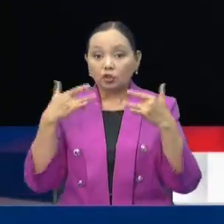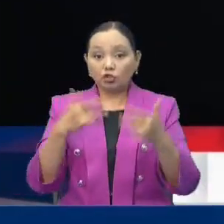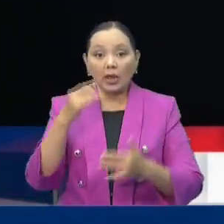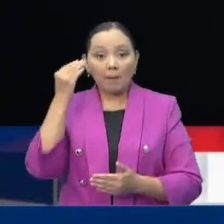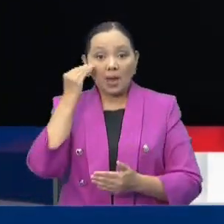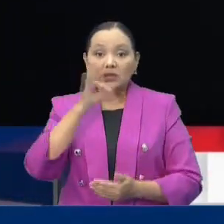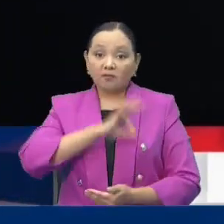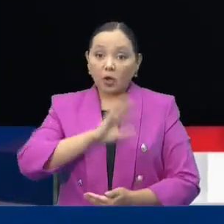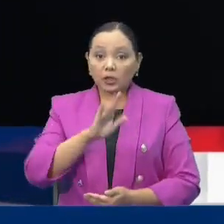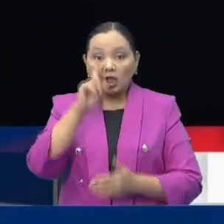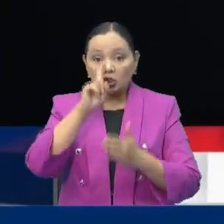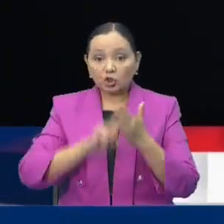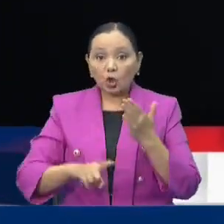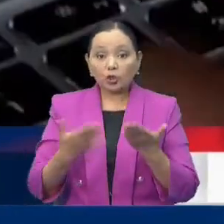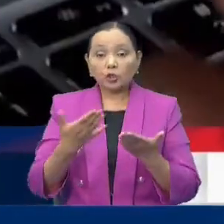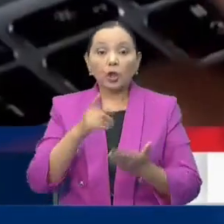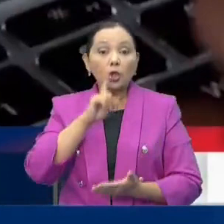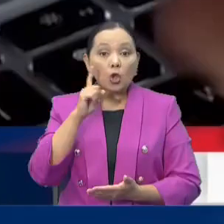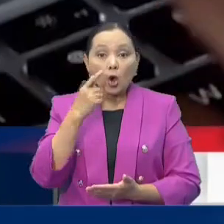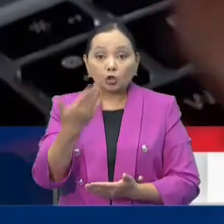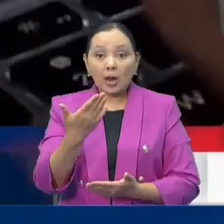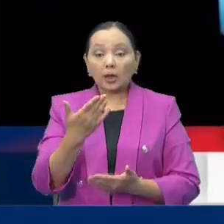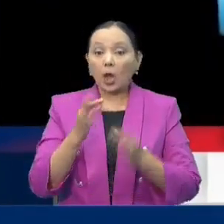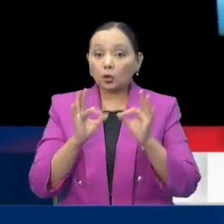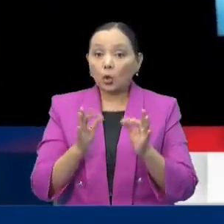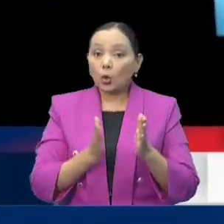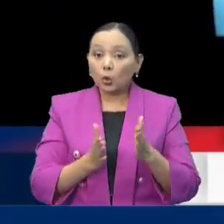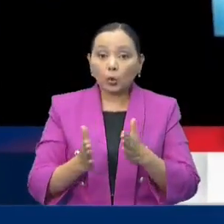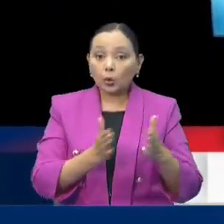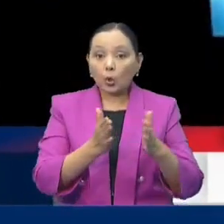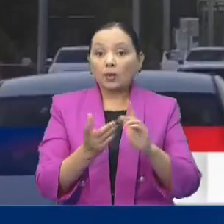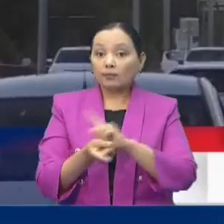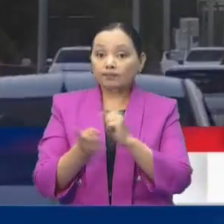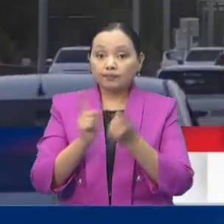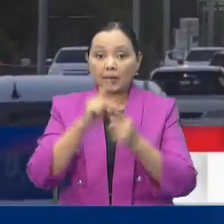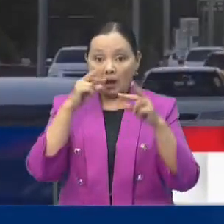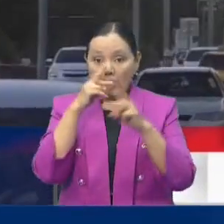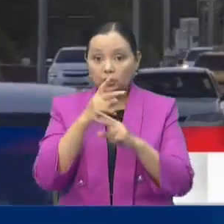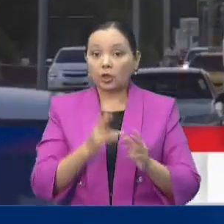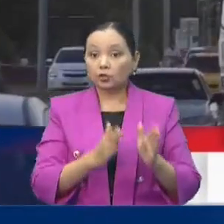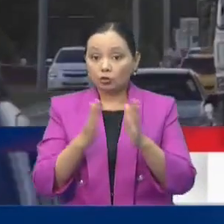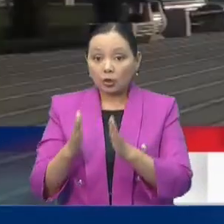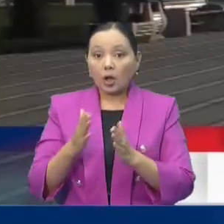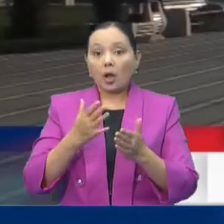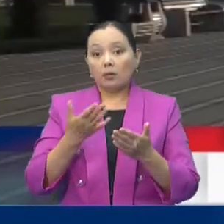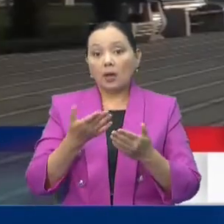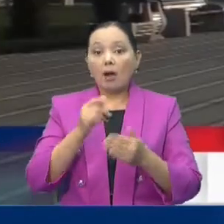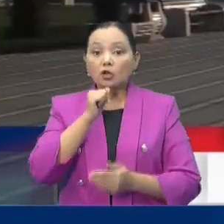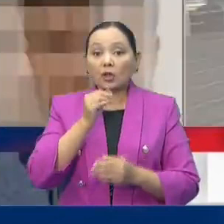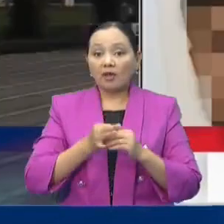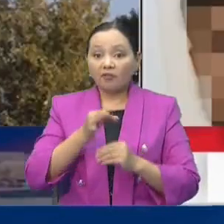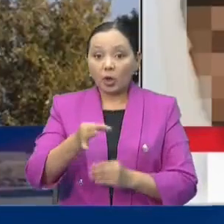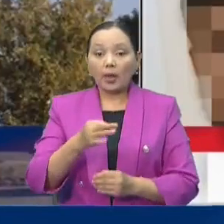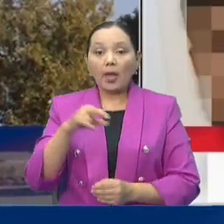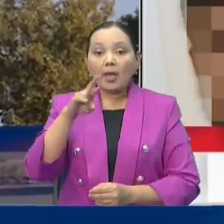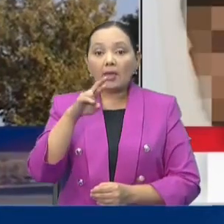maqsadlarida foydalanib, ishonuvchan g'or yoshlarimizni to'g'ri yo'ldan adashtirayotganliklari ham bor haqiqat. Xususan Qashqadaryo